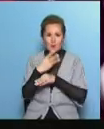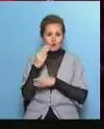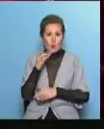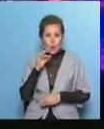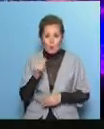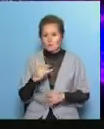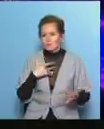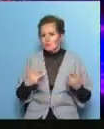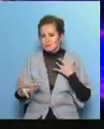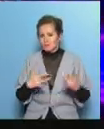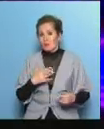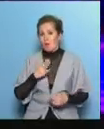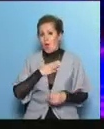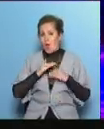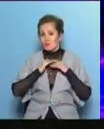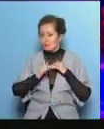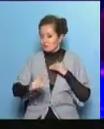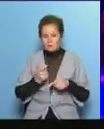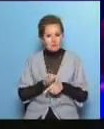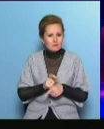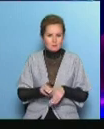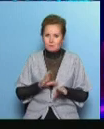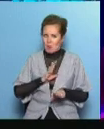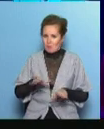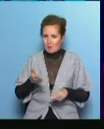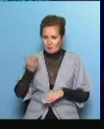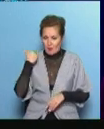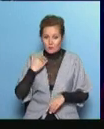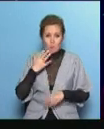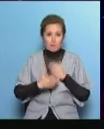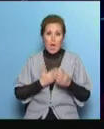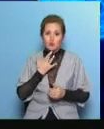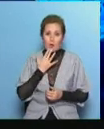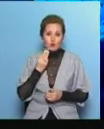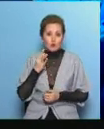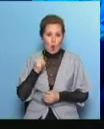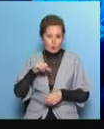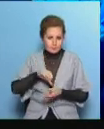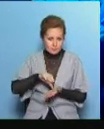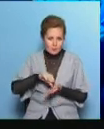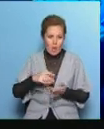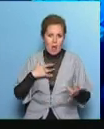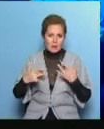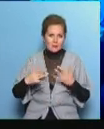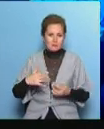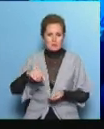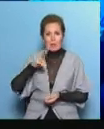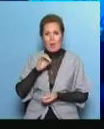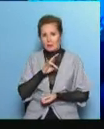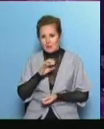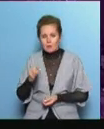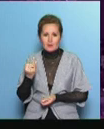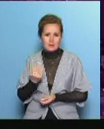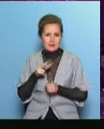много экзотики на манеже нашего цирка, пожалуй, не было давно. Международное шоу – совместный проект артистов Национального цирка Кении и цирка